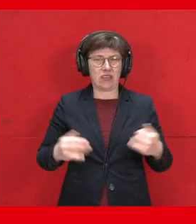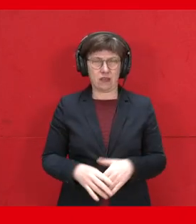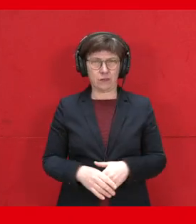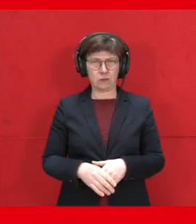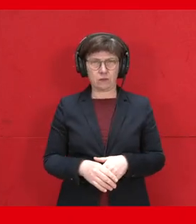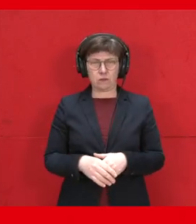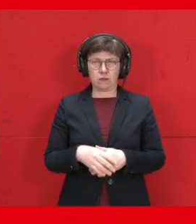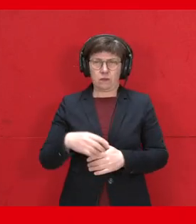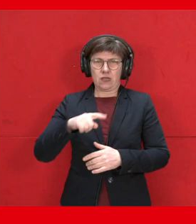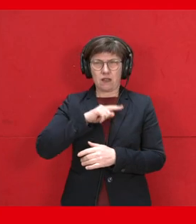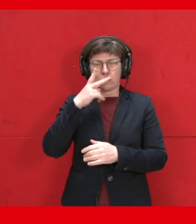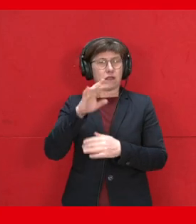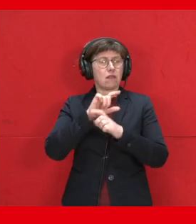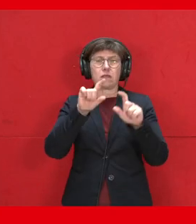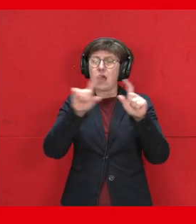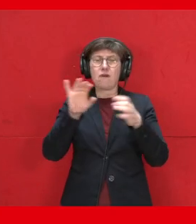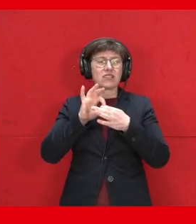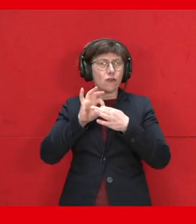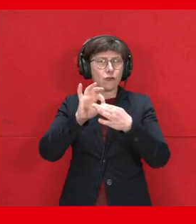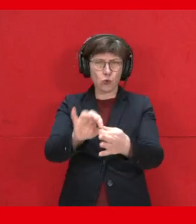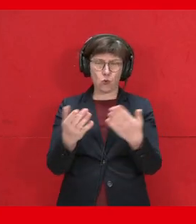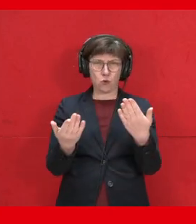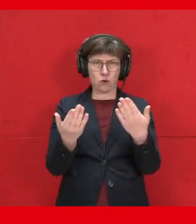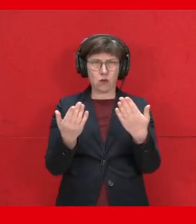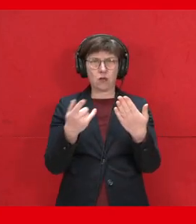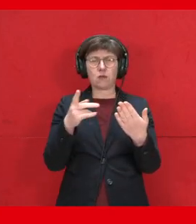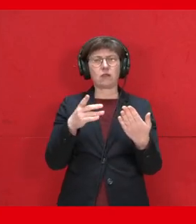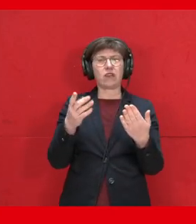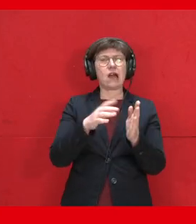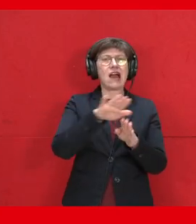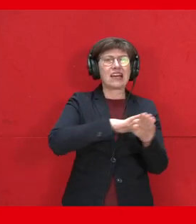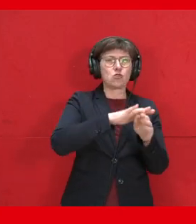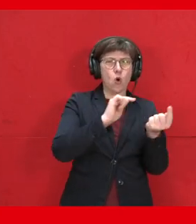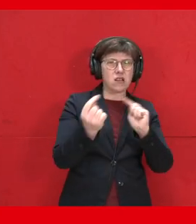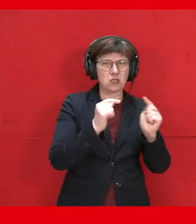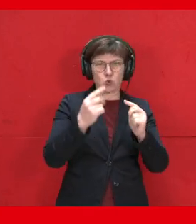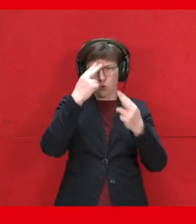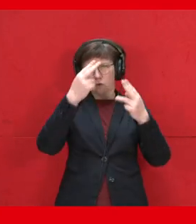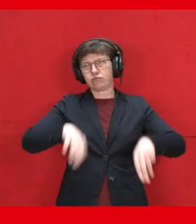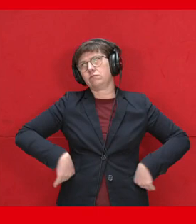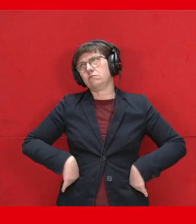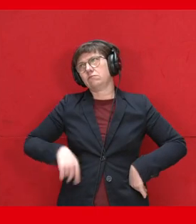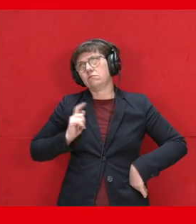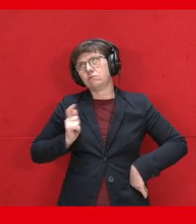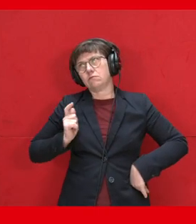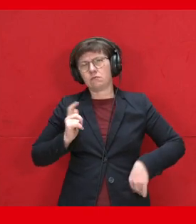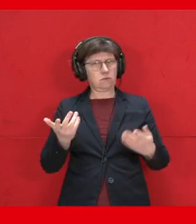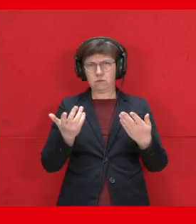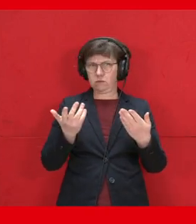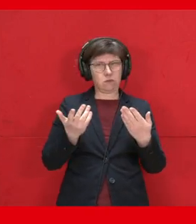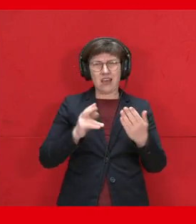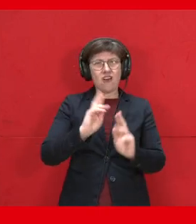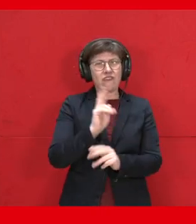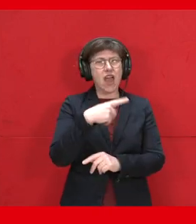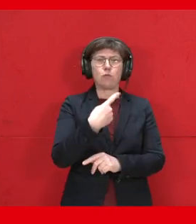Sicht geht es um Führung. Es geht darum, dass das nicht zwischen Ressorts diskutiert wird, dass nicht allgemein überall